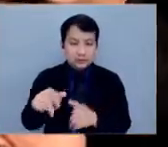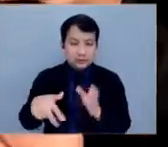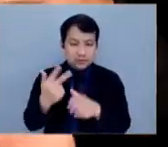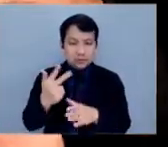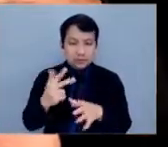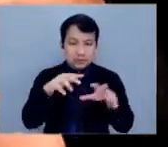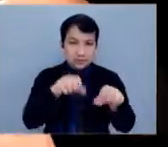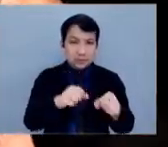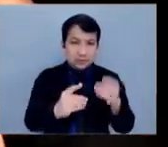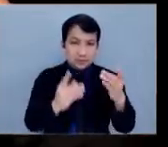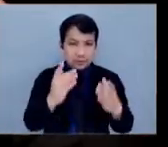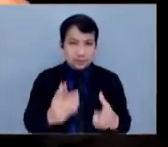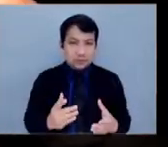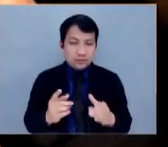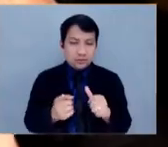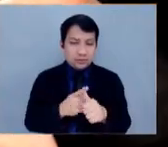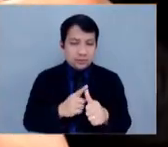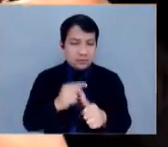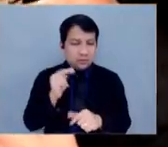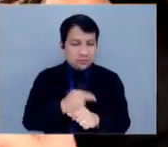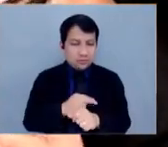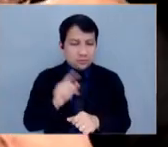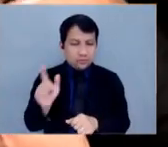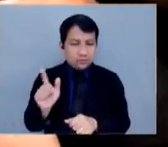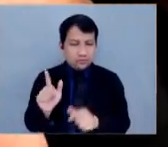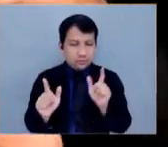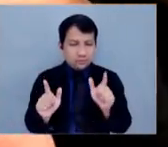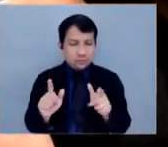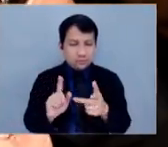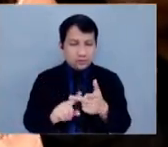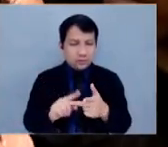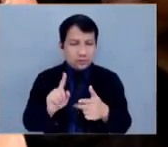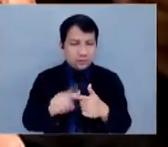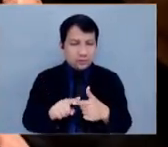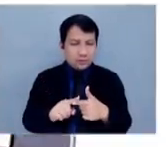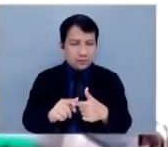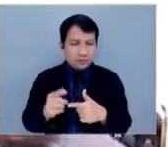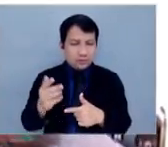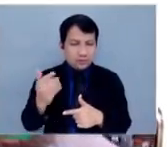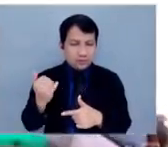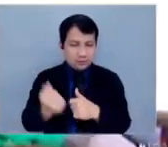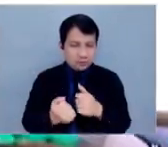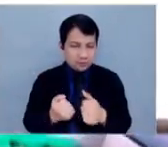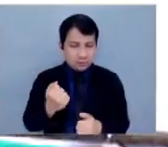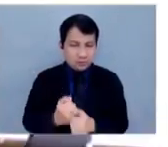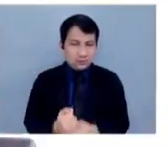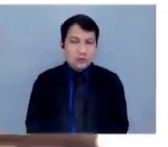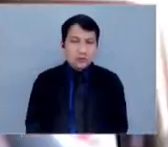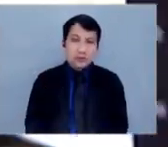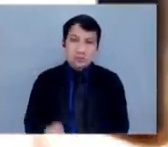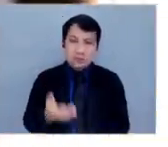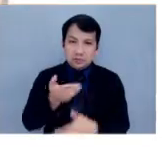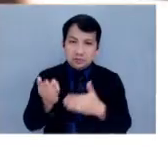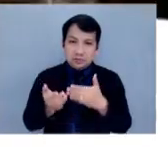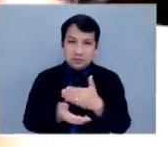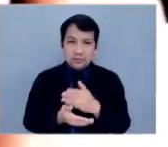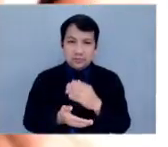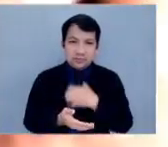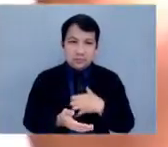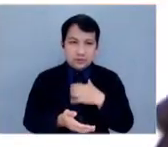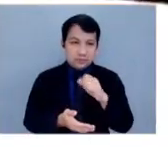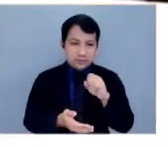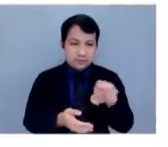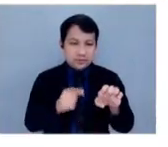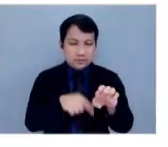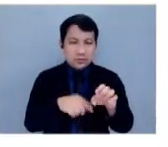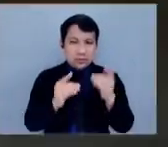driver. Una noong November 2023 at pangalawa ay ngayong taon lang din. Patong-patong na reklamo ang haharapin ng driver